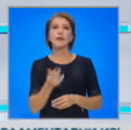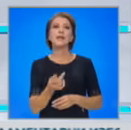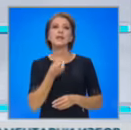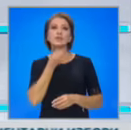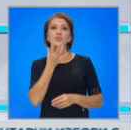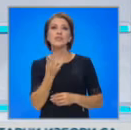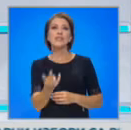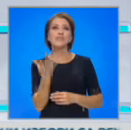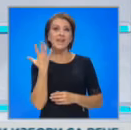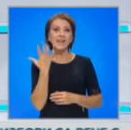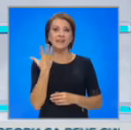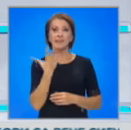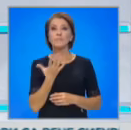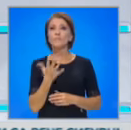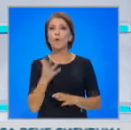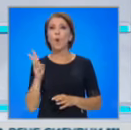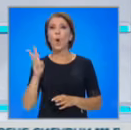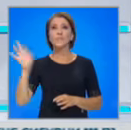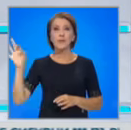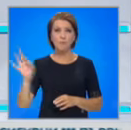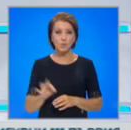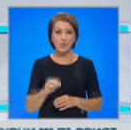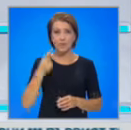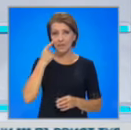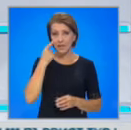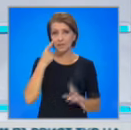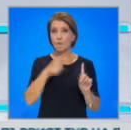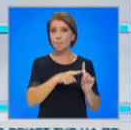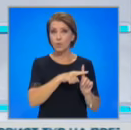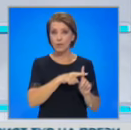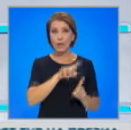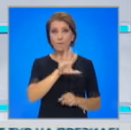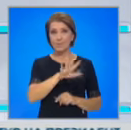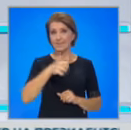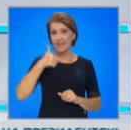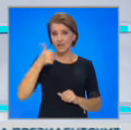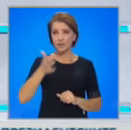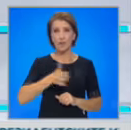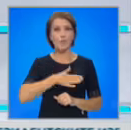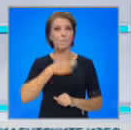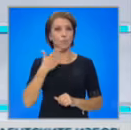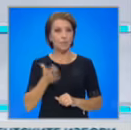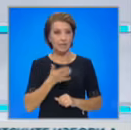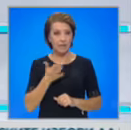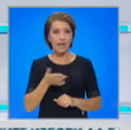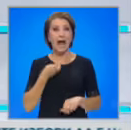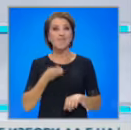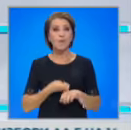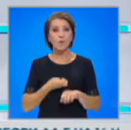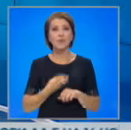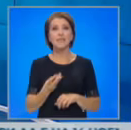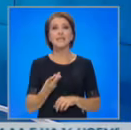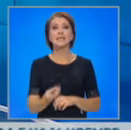2053. Почти 8% от тестовете са положителни, 56 са починалите, в болница са 3700